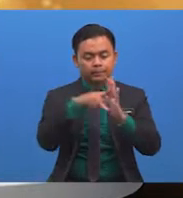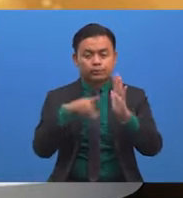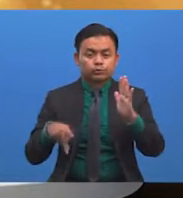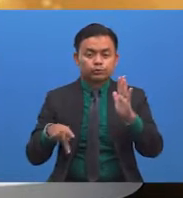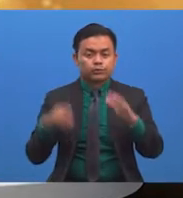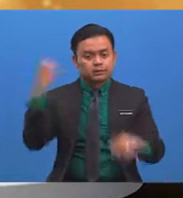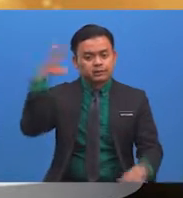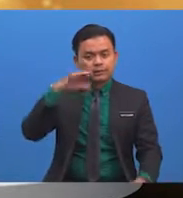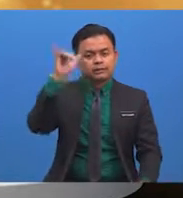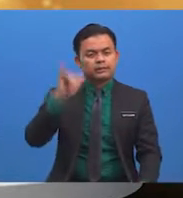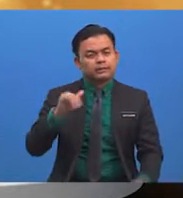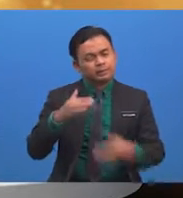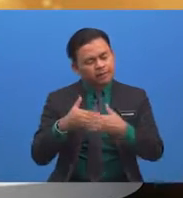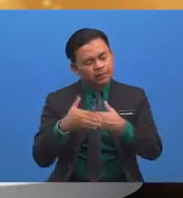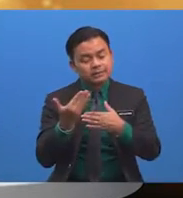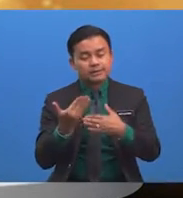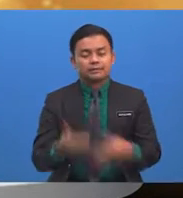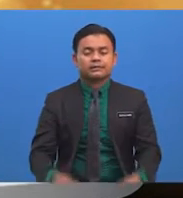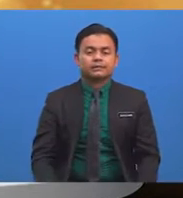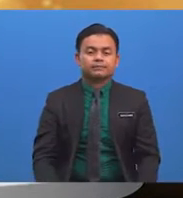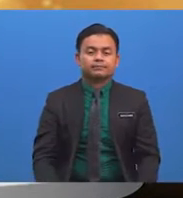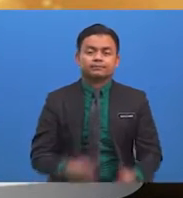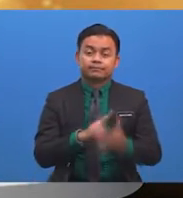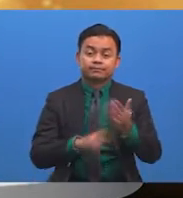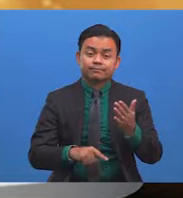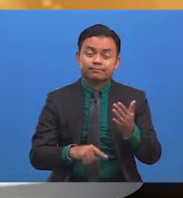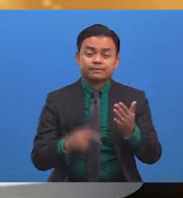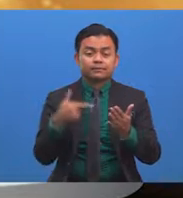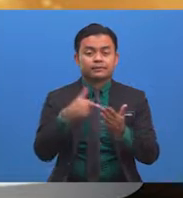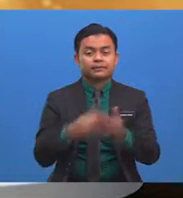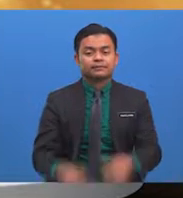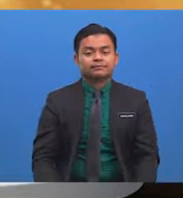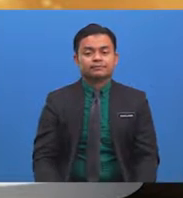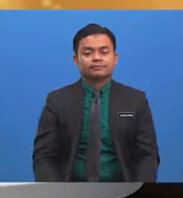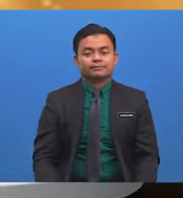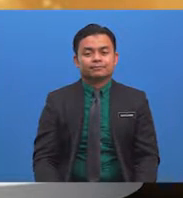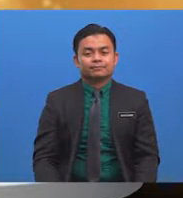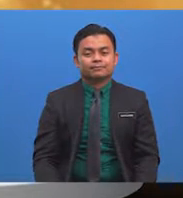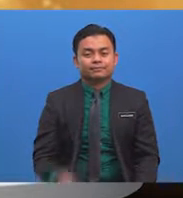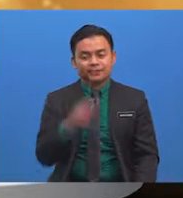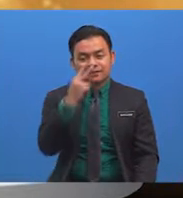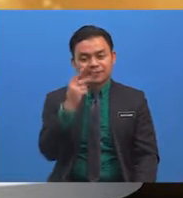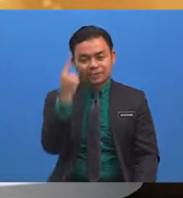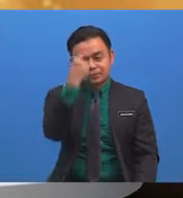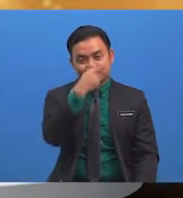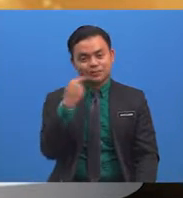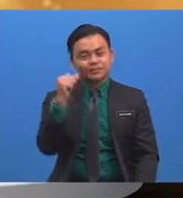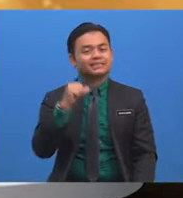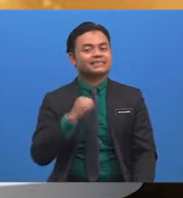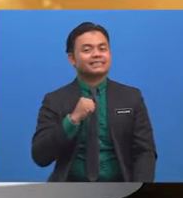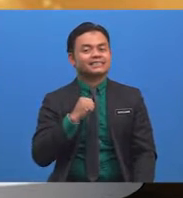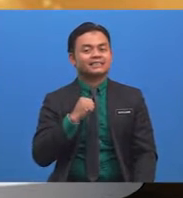yang paling senang. Apa lagi? Lihat muka sendiri pada